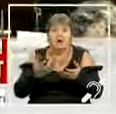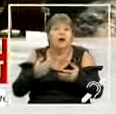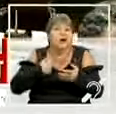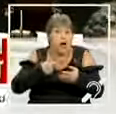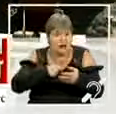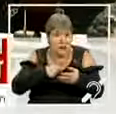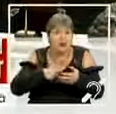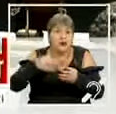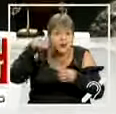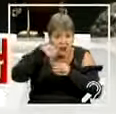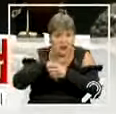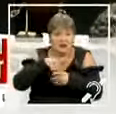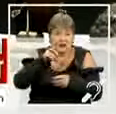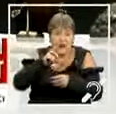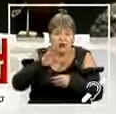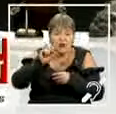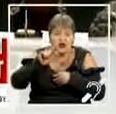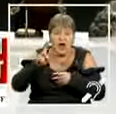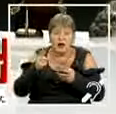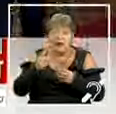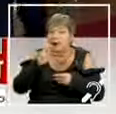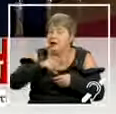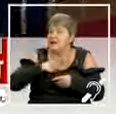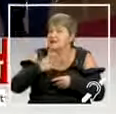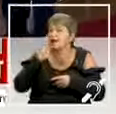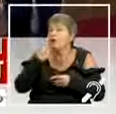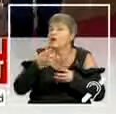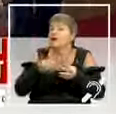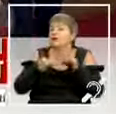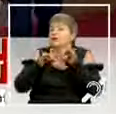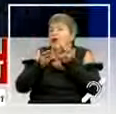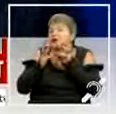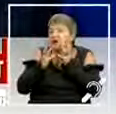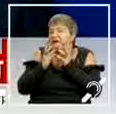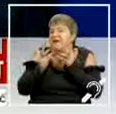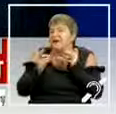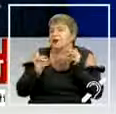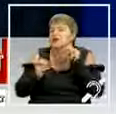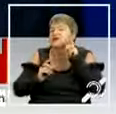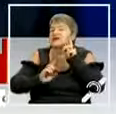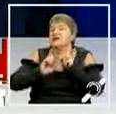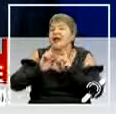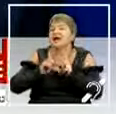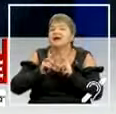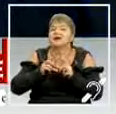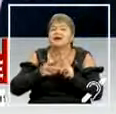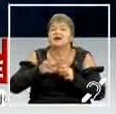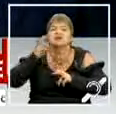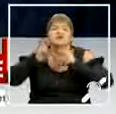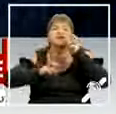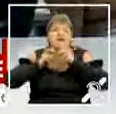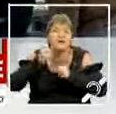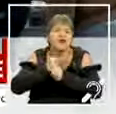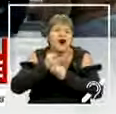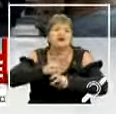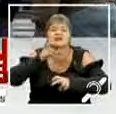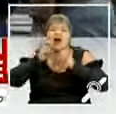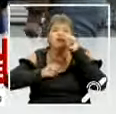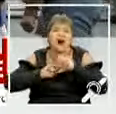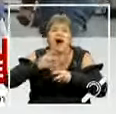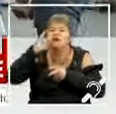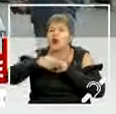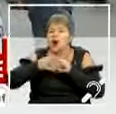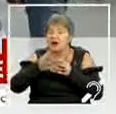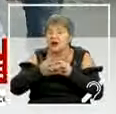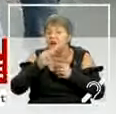spațiului Schengen. E o strategie mai subtilă decât cea, știu eu, a scandalului, a boicotului și rămâne de văzut în